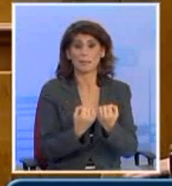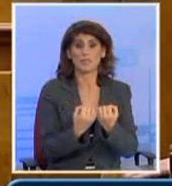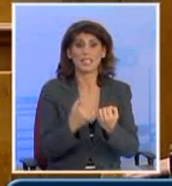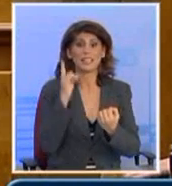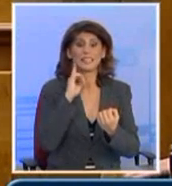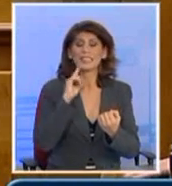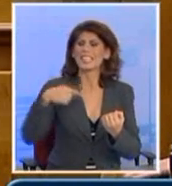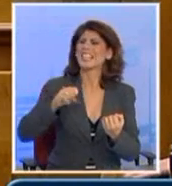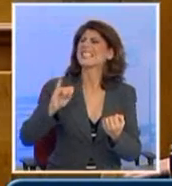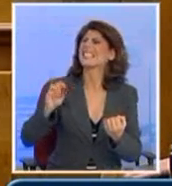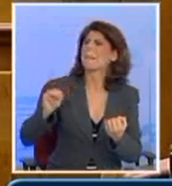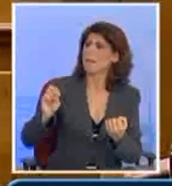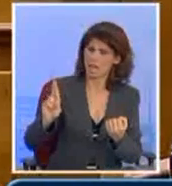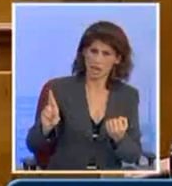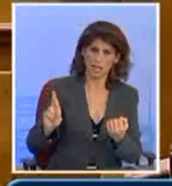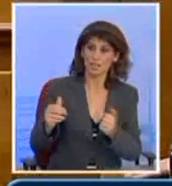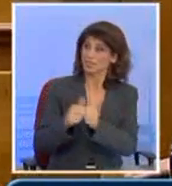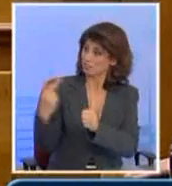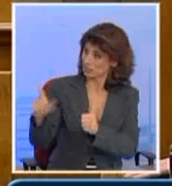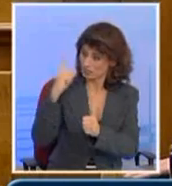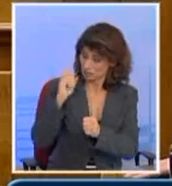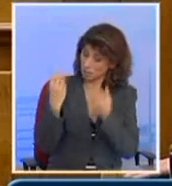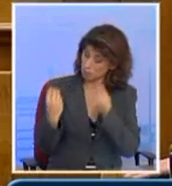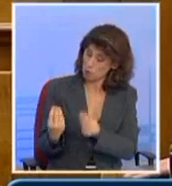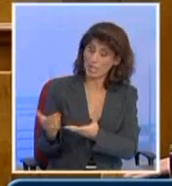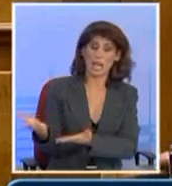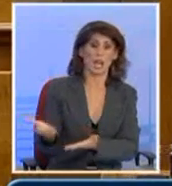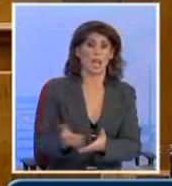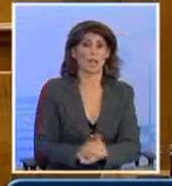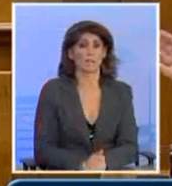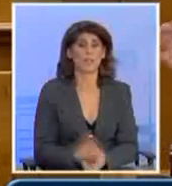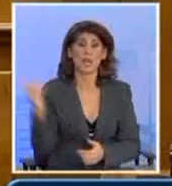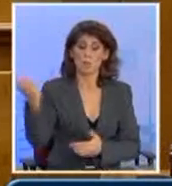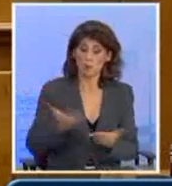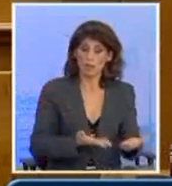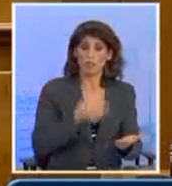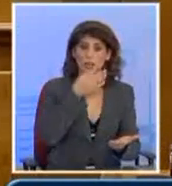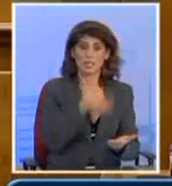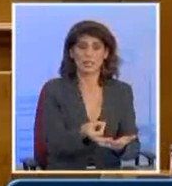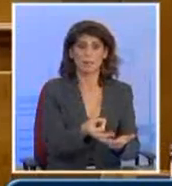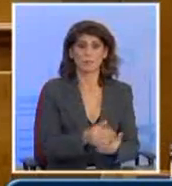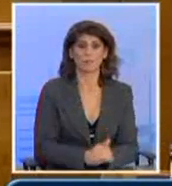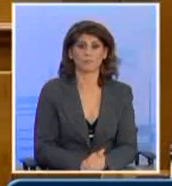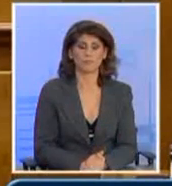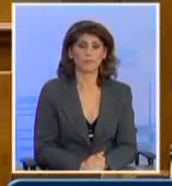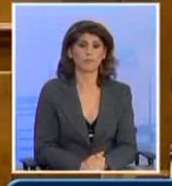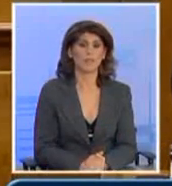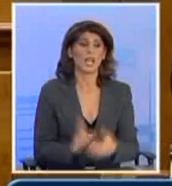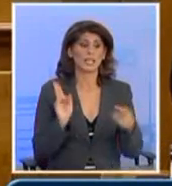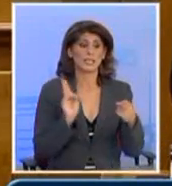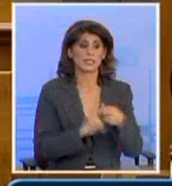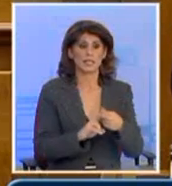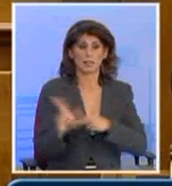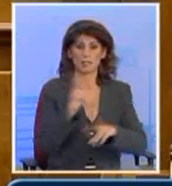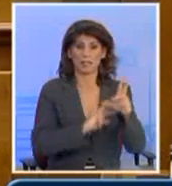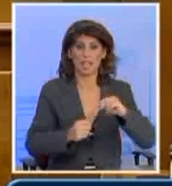κυρία Τσίμερ, λοιπόν, τη φίλη σας που την ξέρετε πάρα πολύ καλά, που ήρθε και μας είπε στη συνάντηση με τη